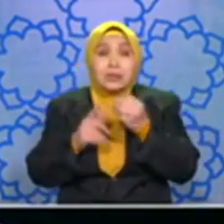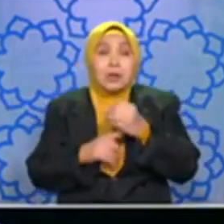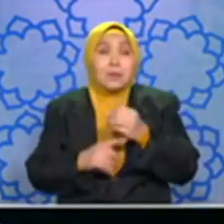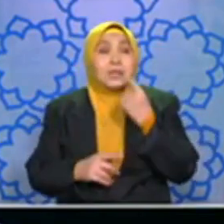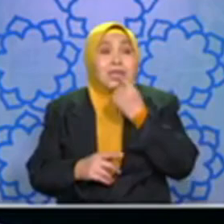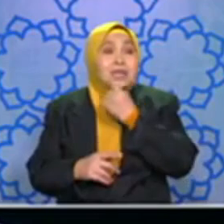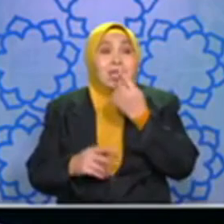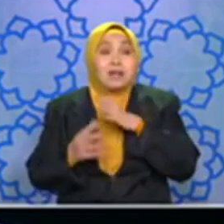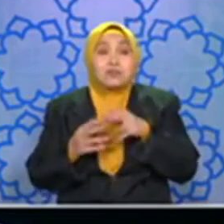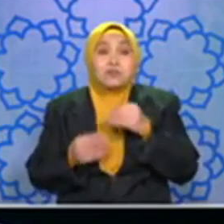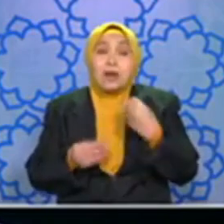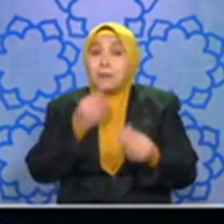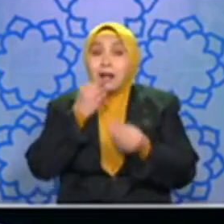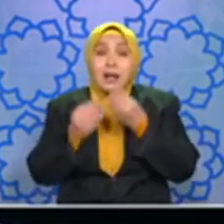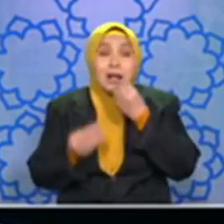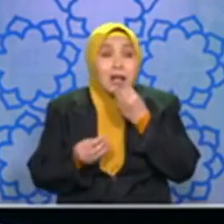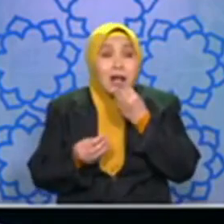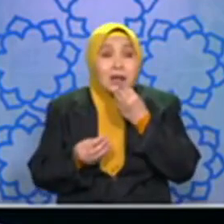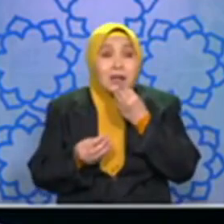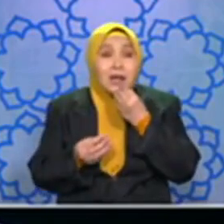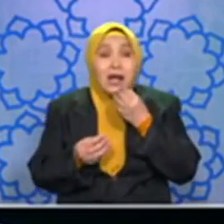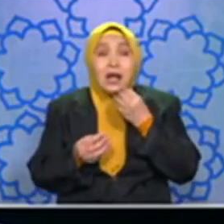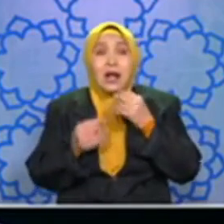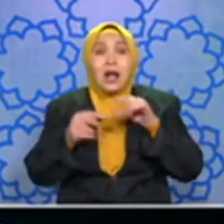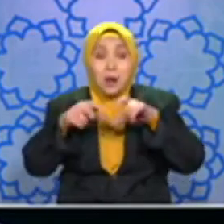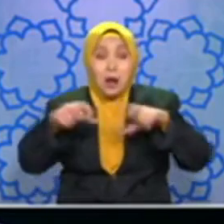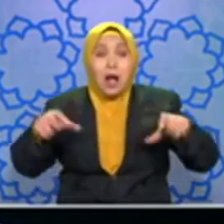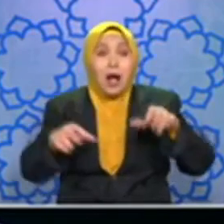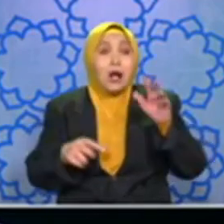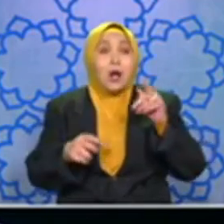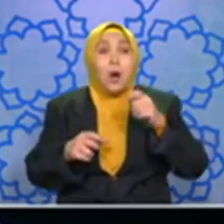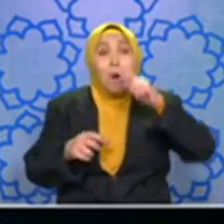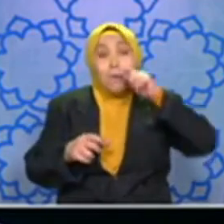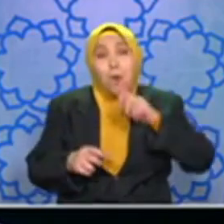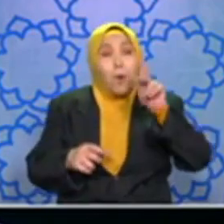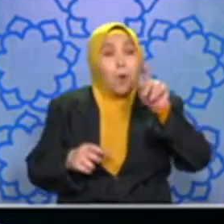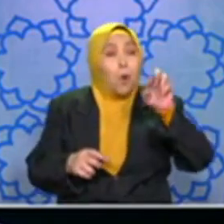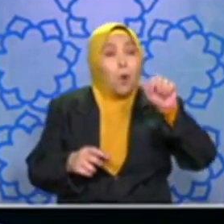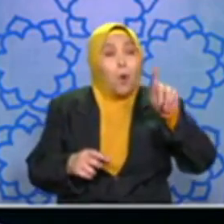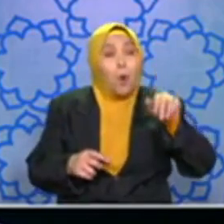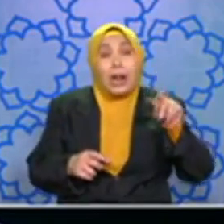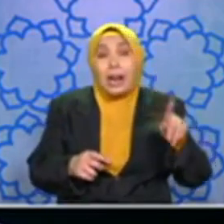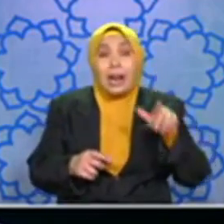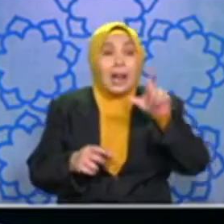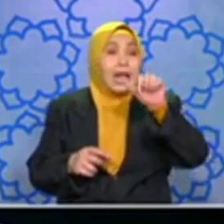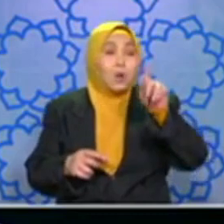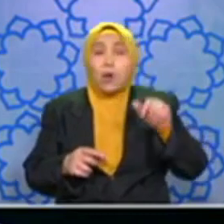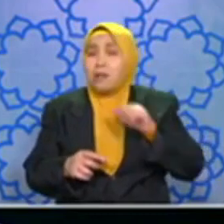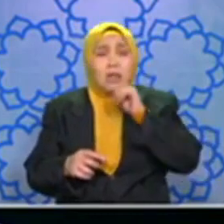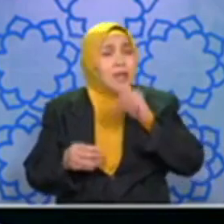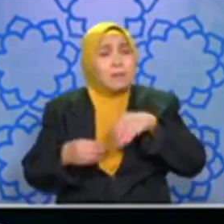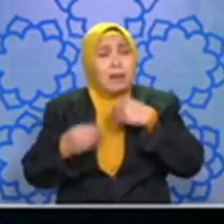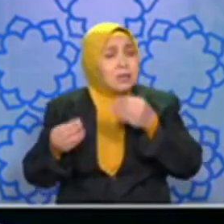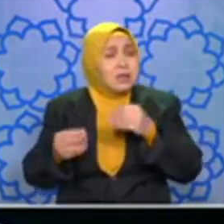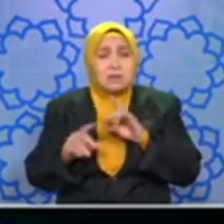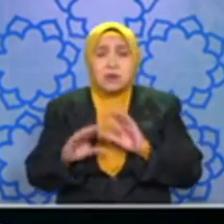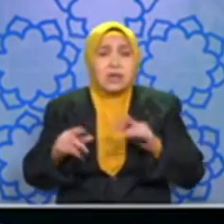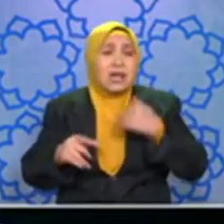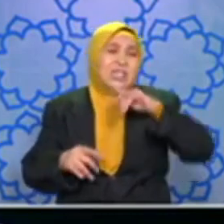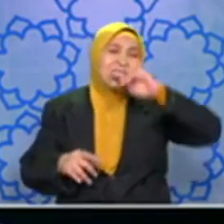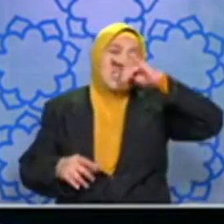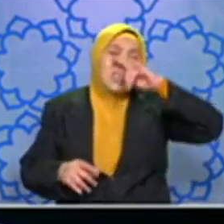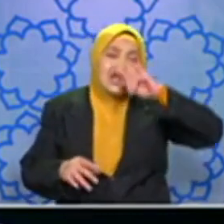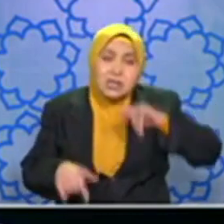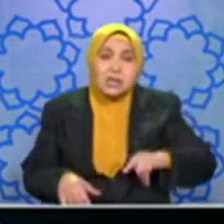yang dah makan apa? Makan keropok lekor je, patah gigi. Kan? Allah tak bagi yang baki-baki. Malah kalau daripada kecil tu Allah